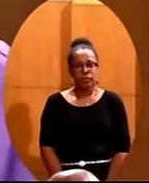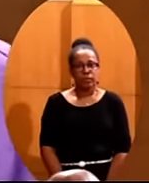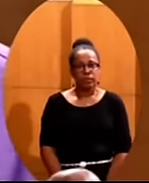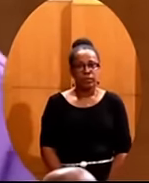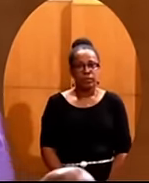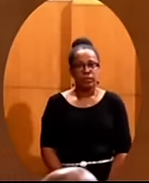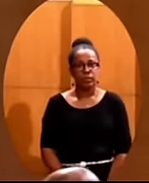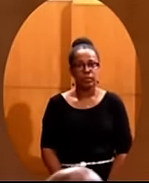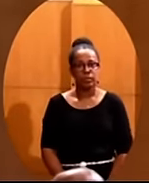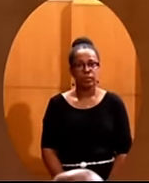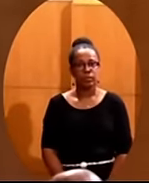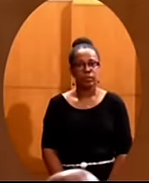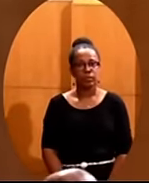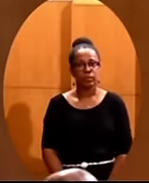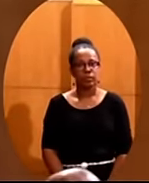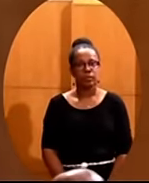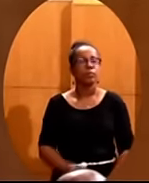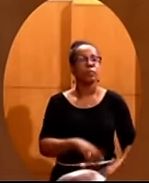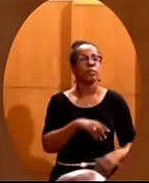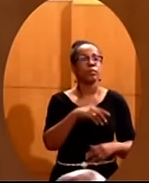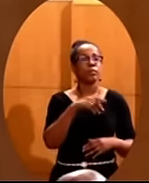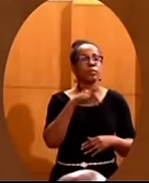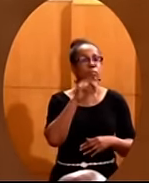allô martiniqueise